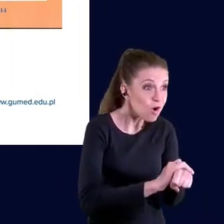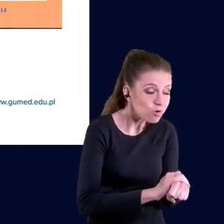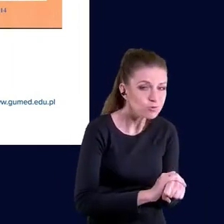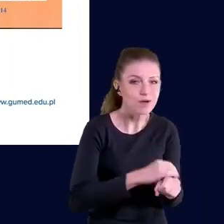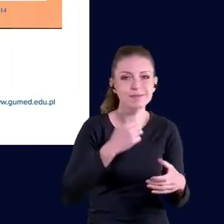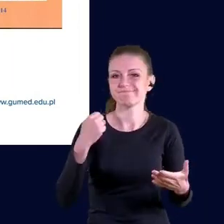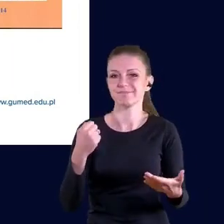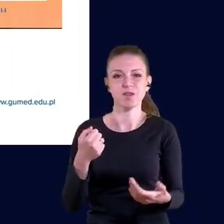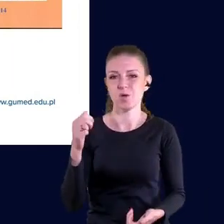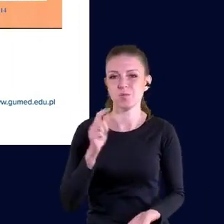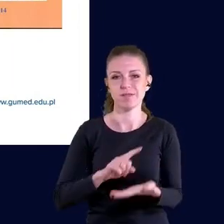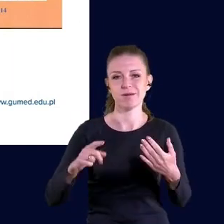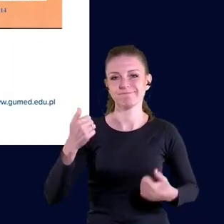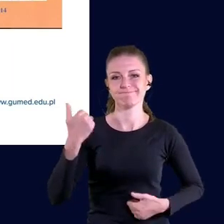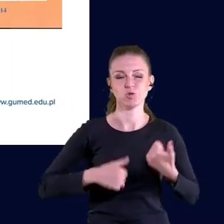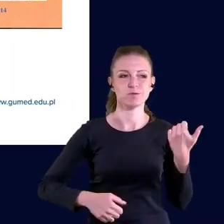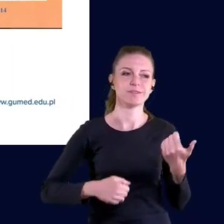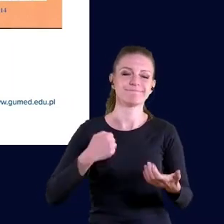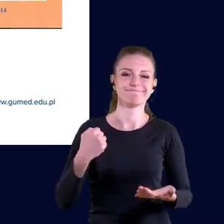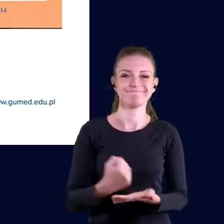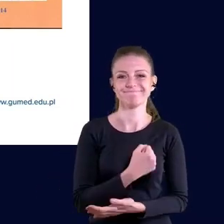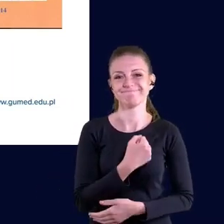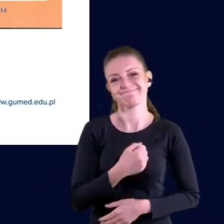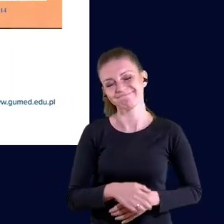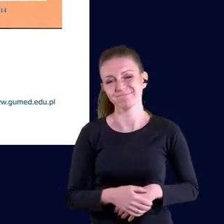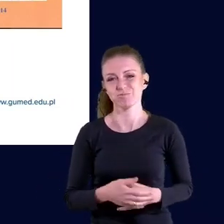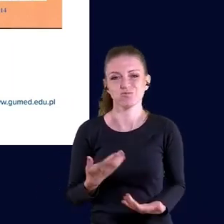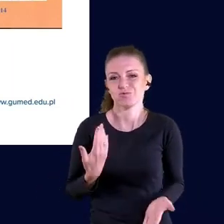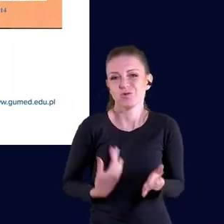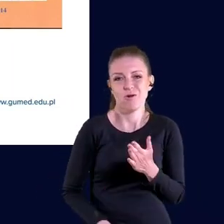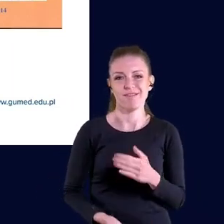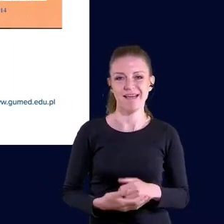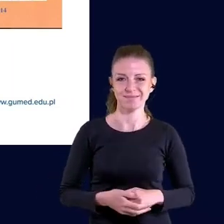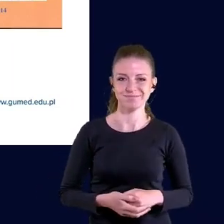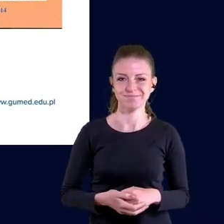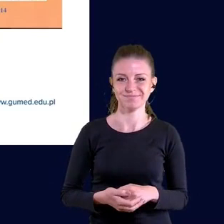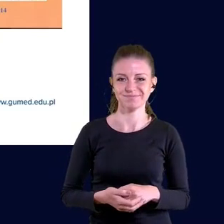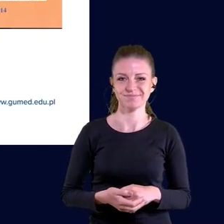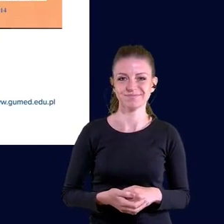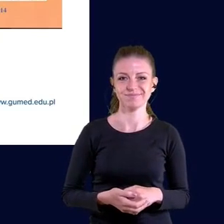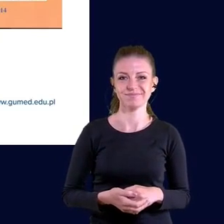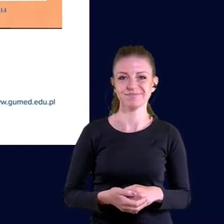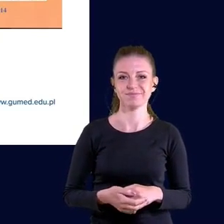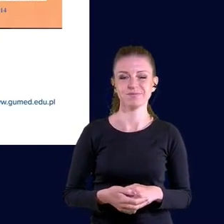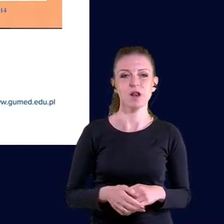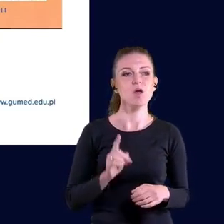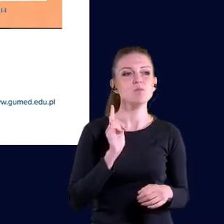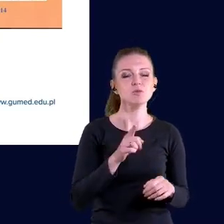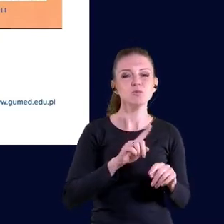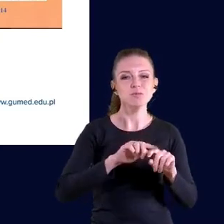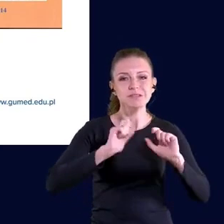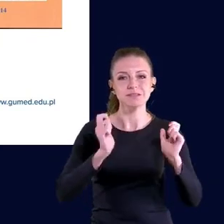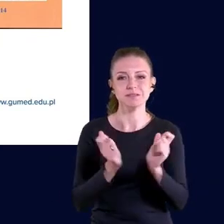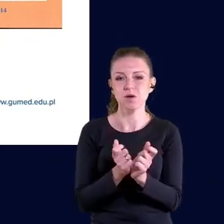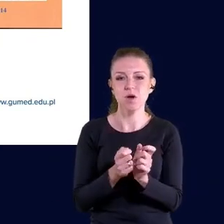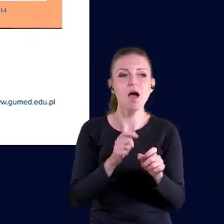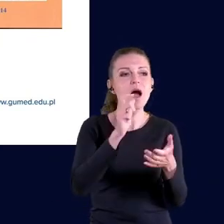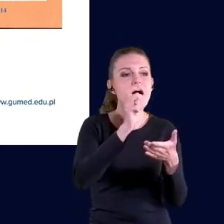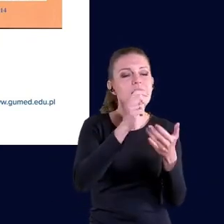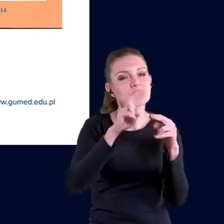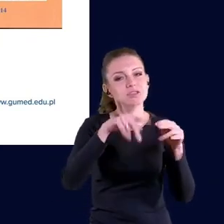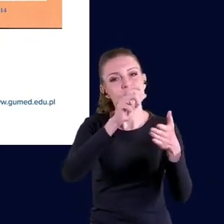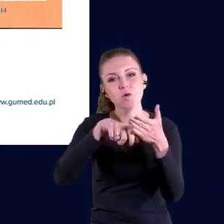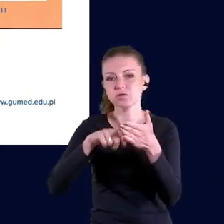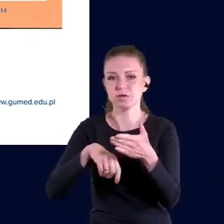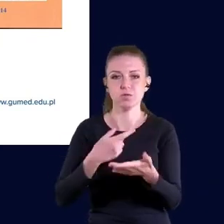zmarnowania możliwości no ale no po prostu nie stanie dotrzeć jest jeszcze kilka rozdziałów